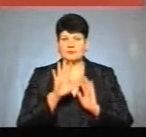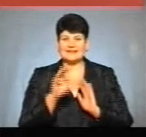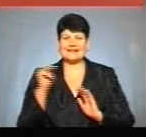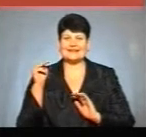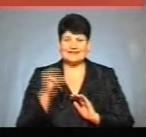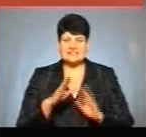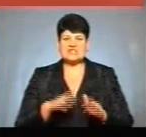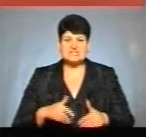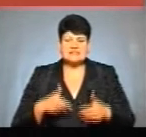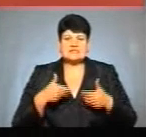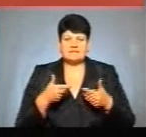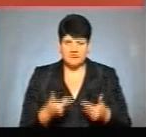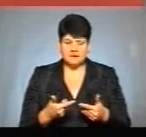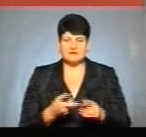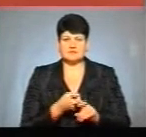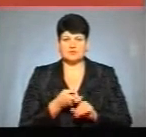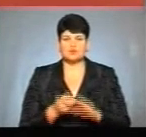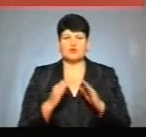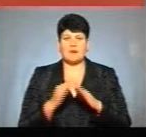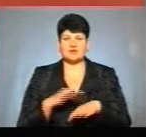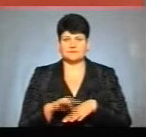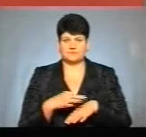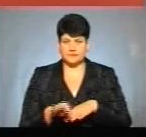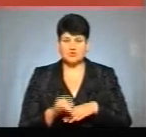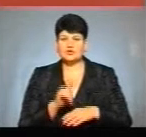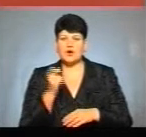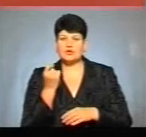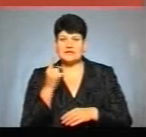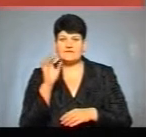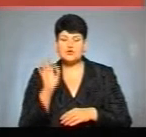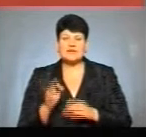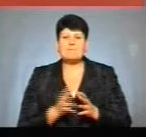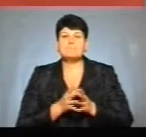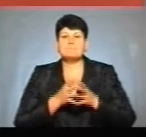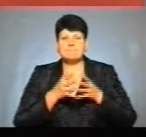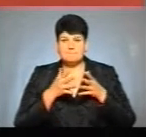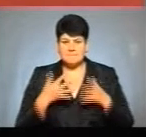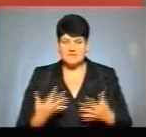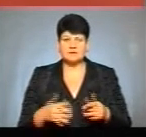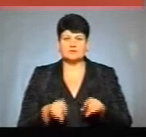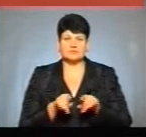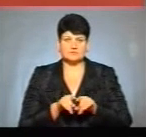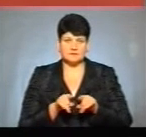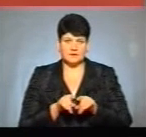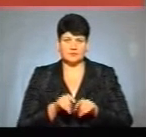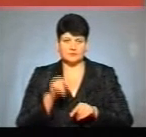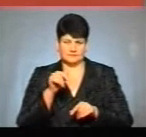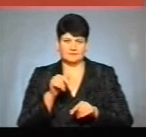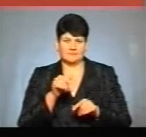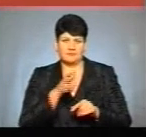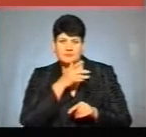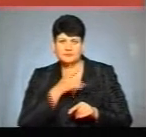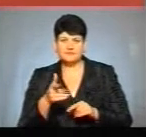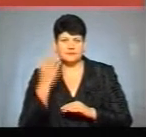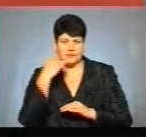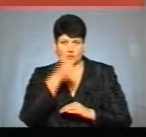тисяч звернень з приводу домашнього насильства, що на 11% більше, ніж у поточному місяці минулого року.